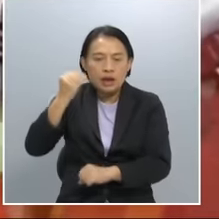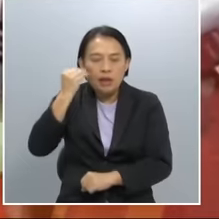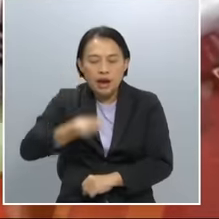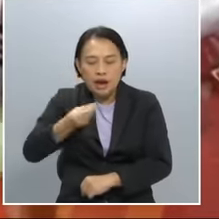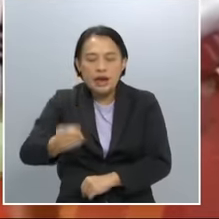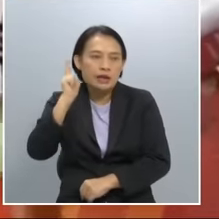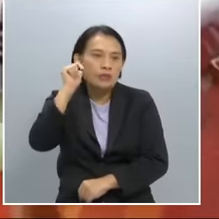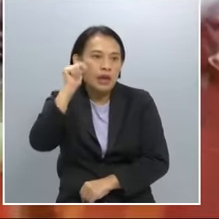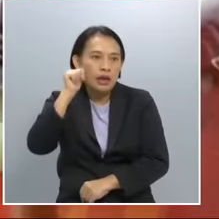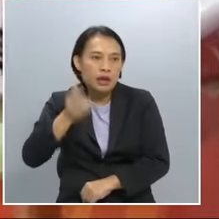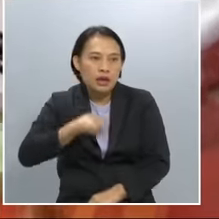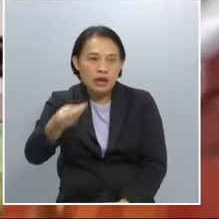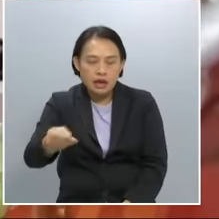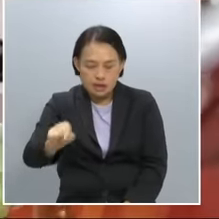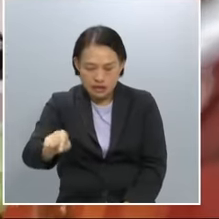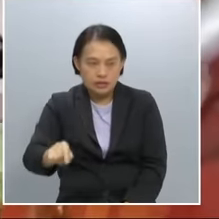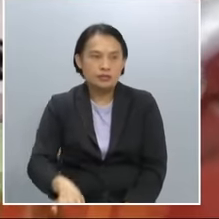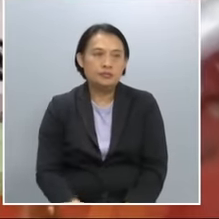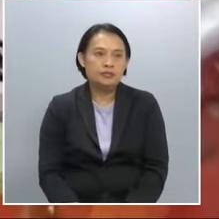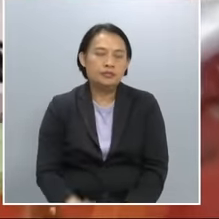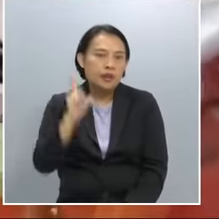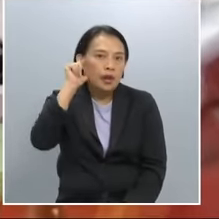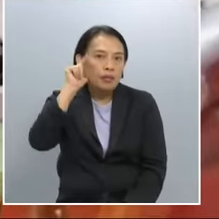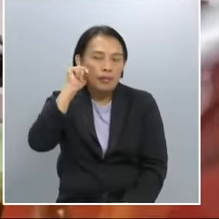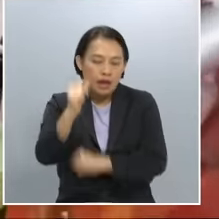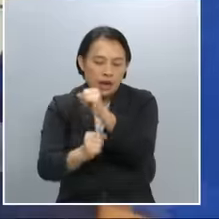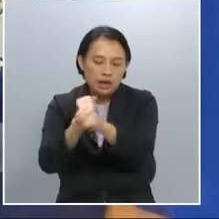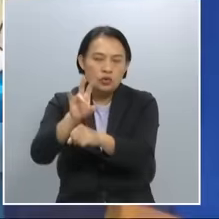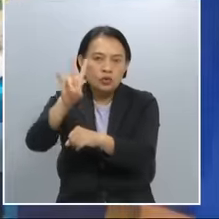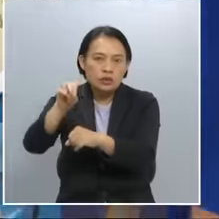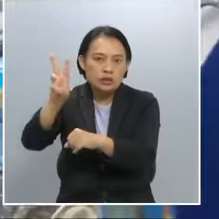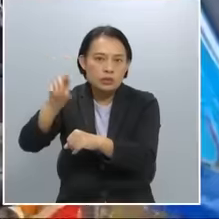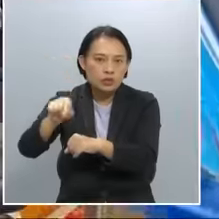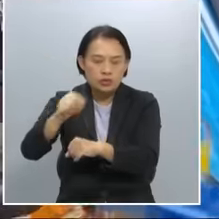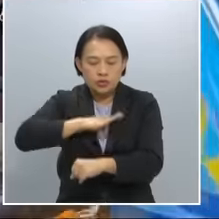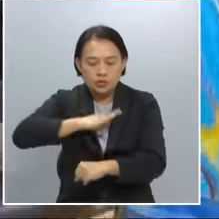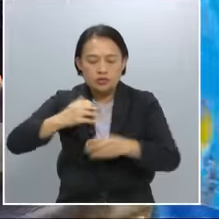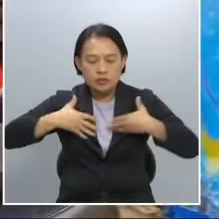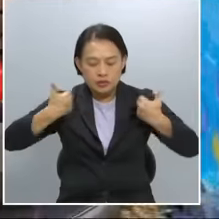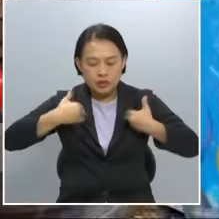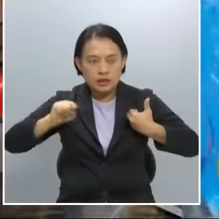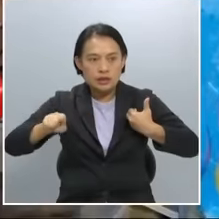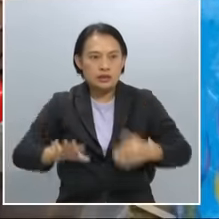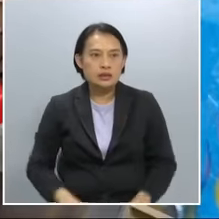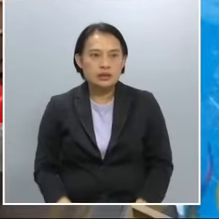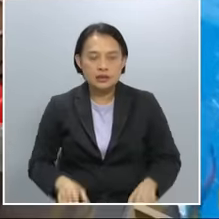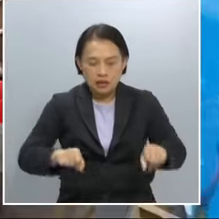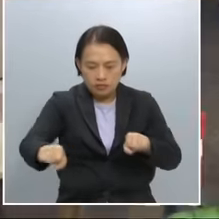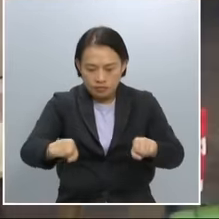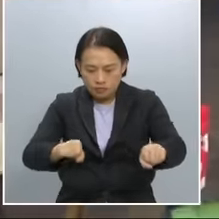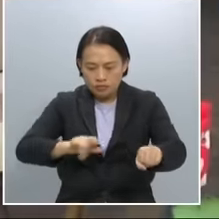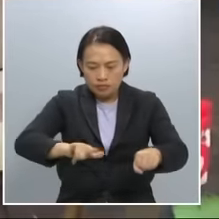ครับ ครับคุณแม่อายุเท่าไหร่ครับ คุณแม่อายุ76ครับก็ดีใจครับตุ๊กๆก็ได้บ้างค่าตุ๊กๆก็เช่าเ